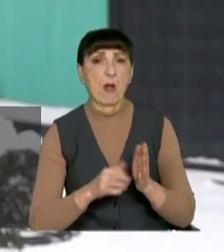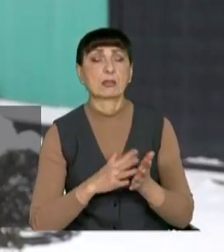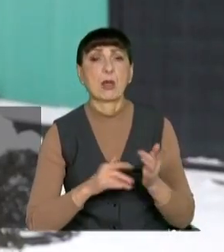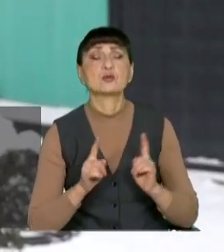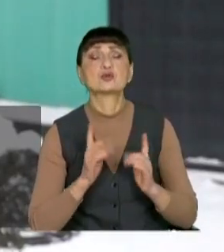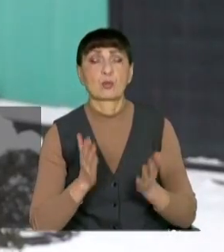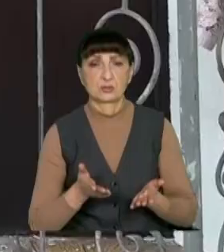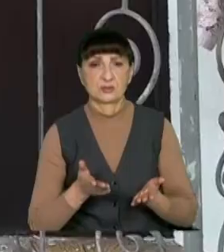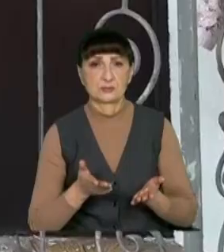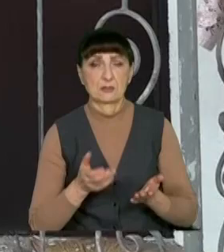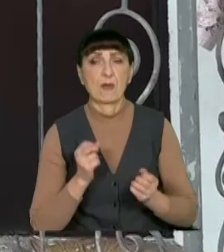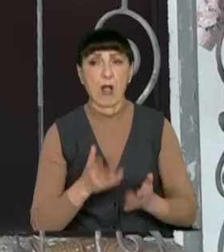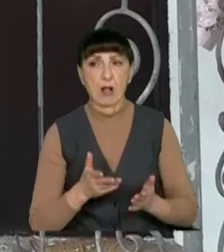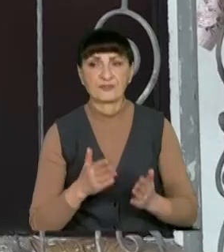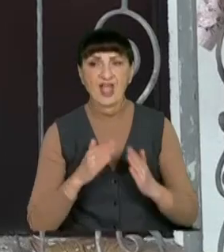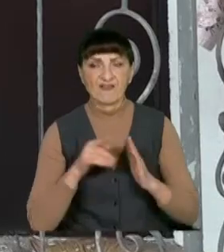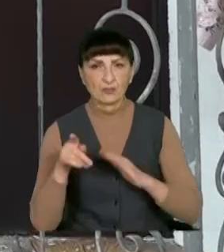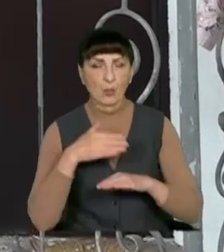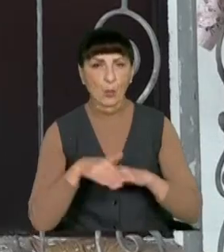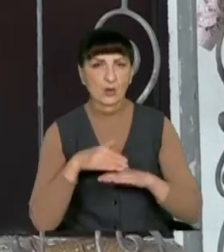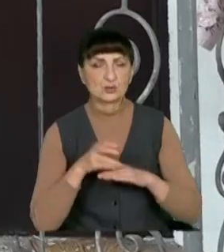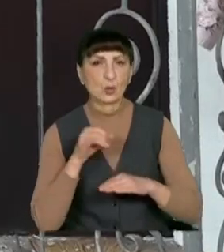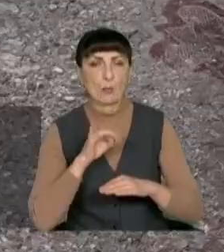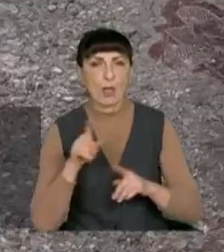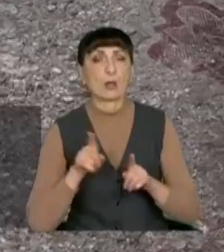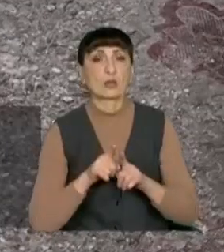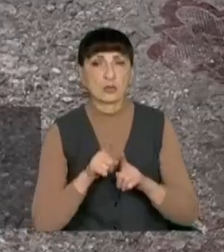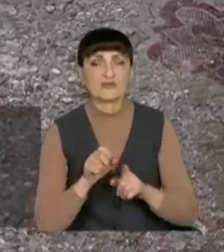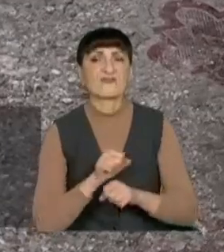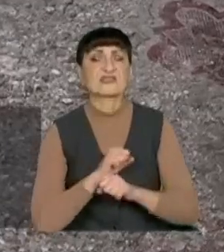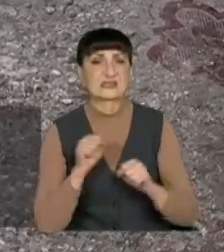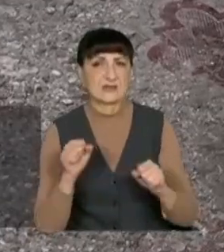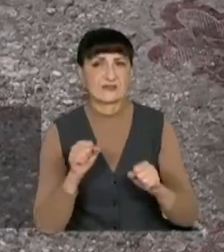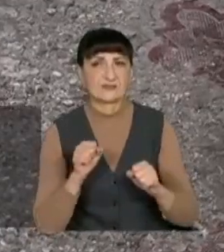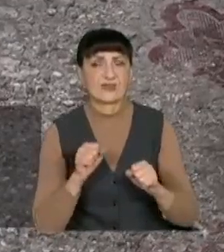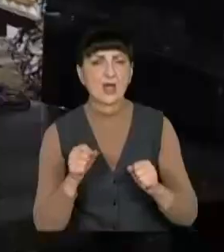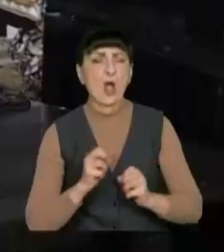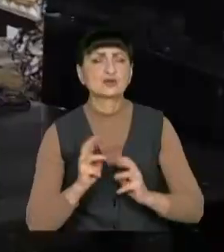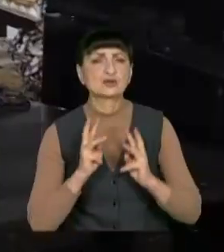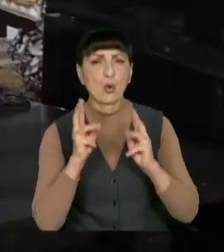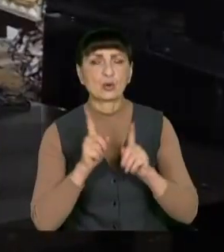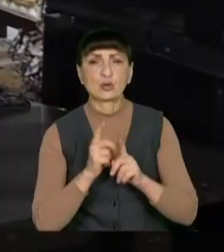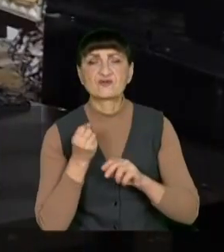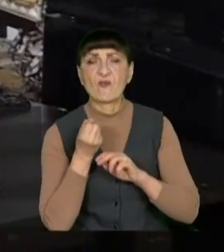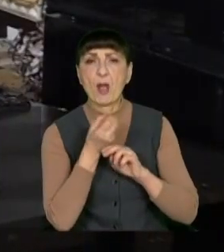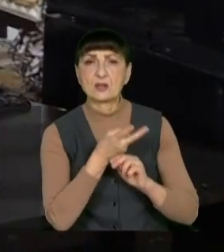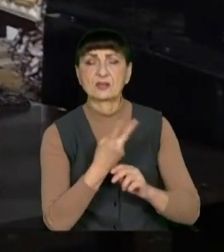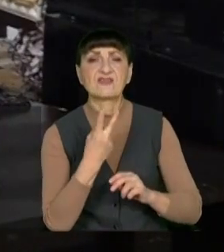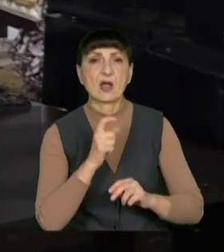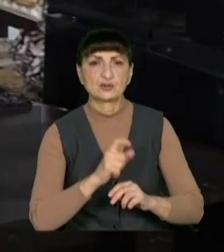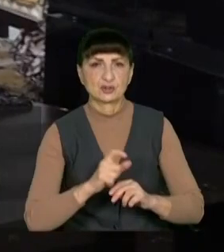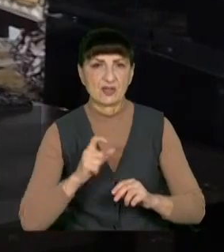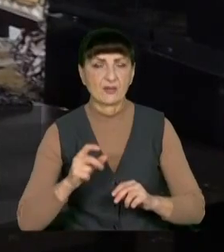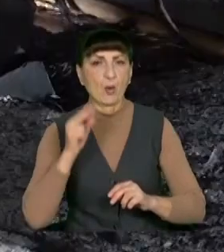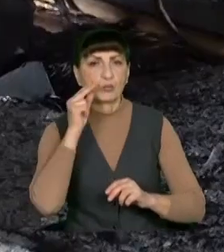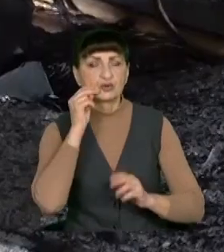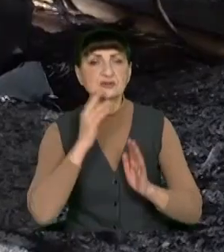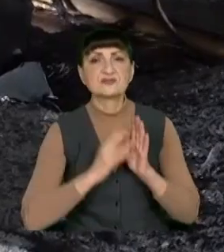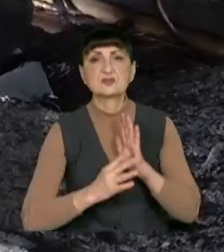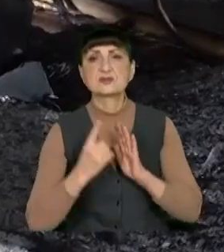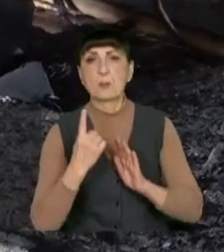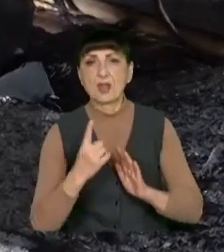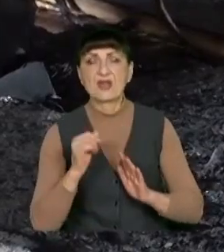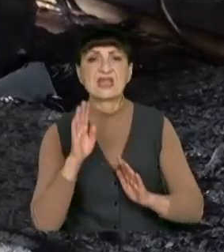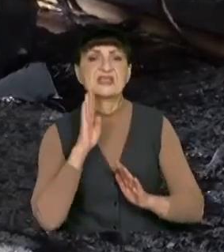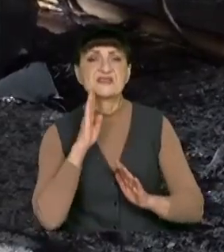знаем дальше, как, что будет. В доме по улице Суинбая также произошел взрыв. С термическими ожогами в больницу попали два человека. Мужчина 91-го